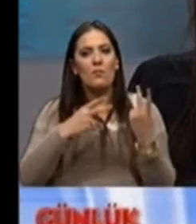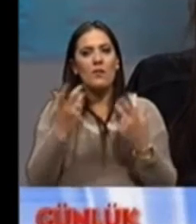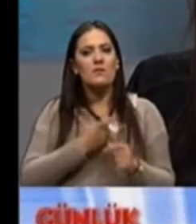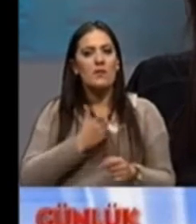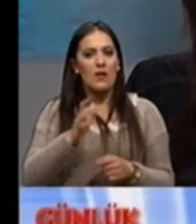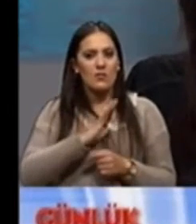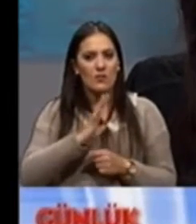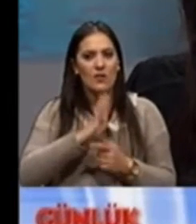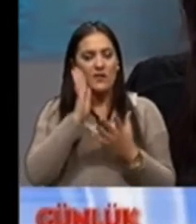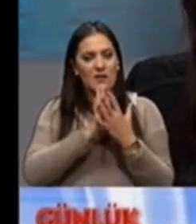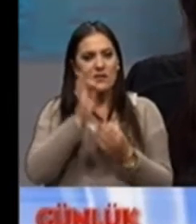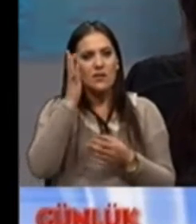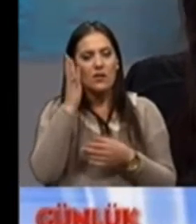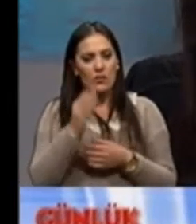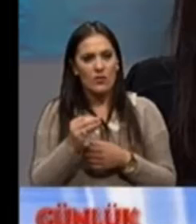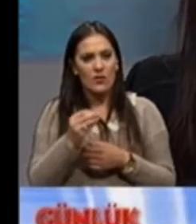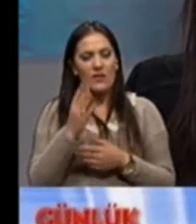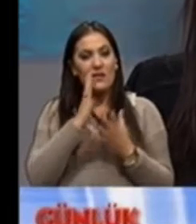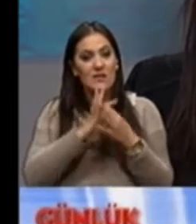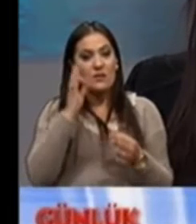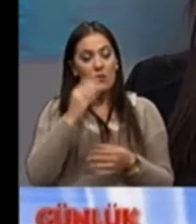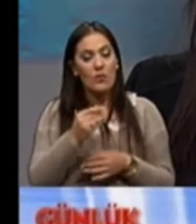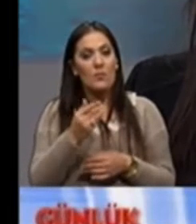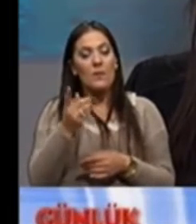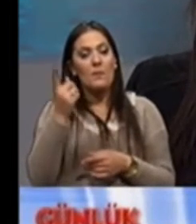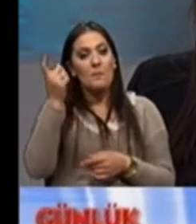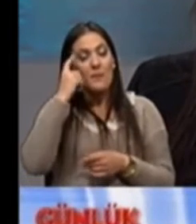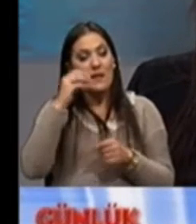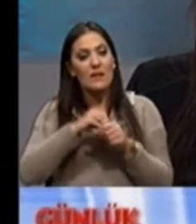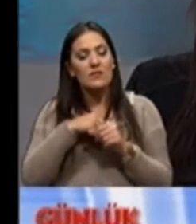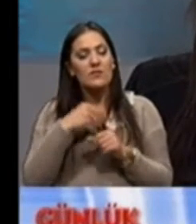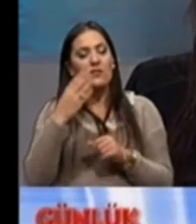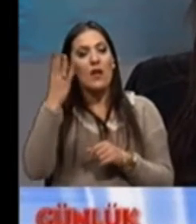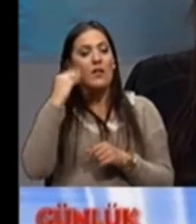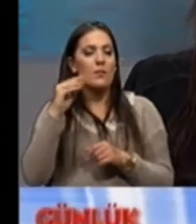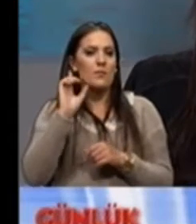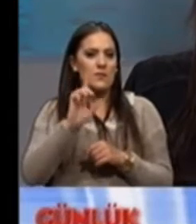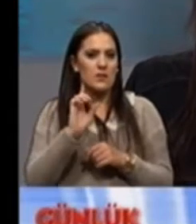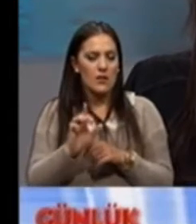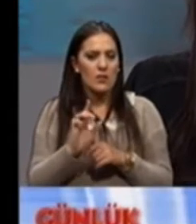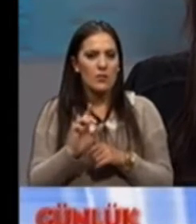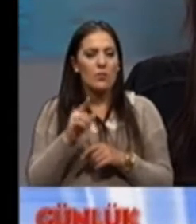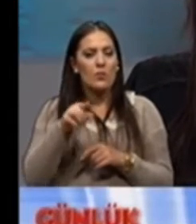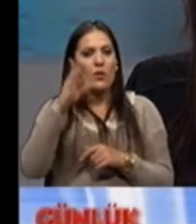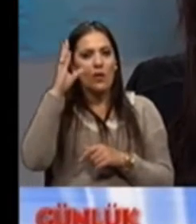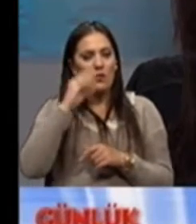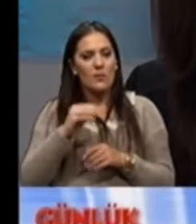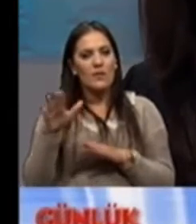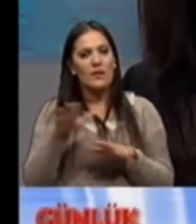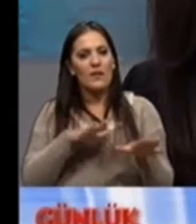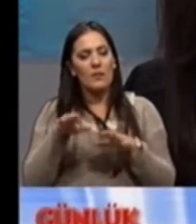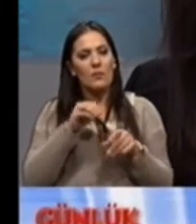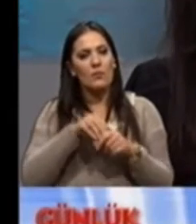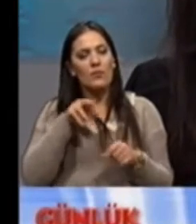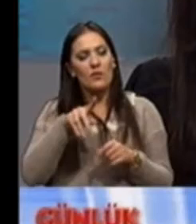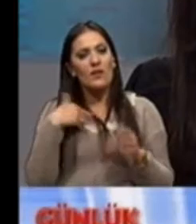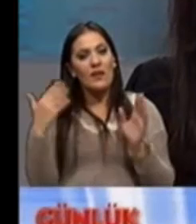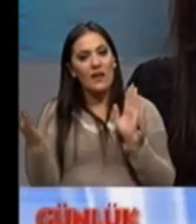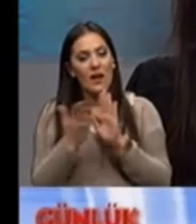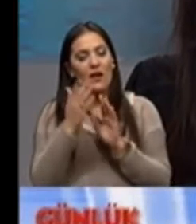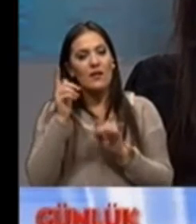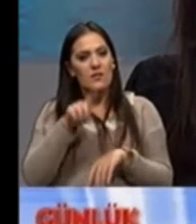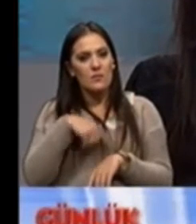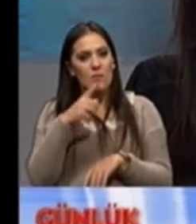var. İnsan olarak da insan olmanın da bilincini taşımamız gerekiyor. Bu anlamda depreme bu şekilde